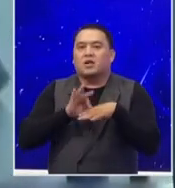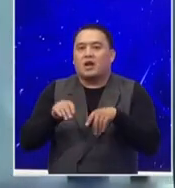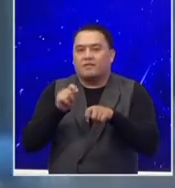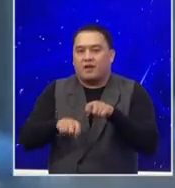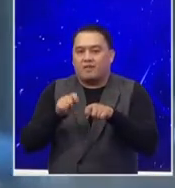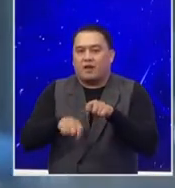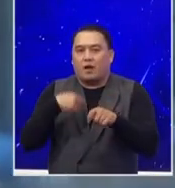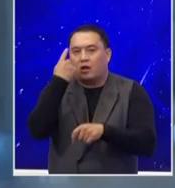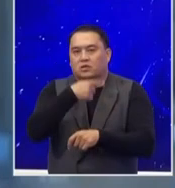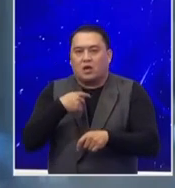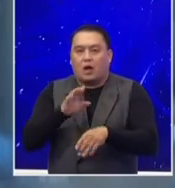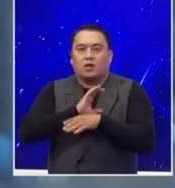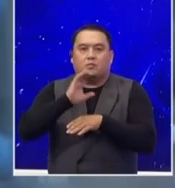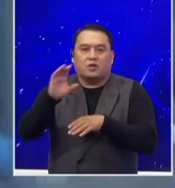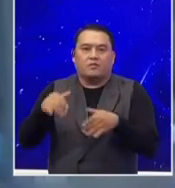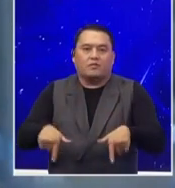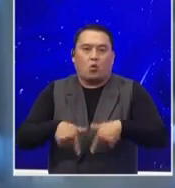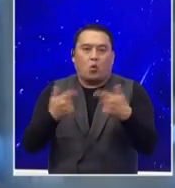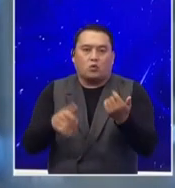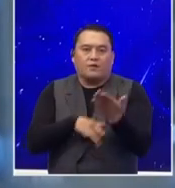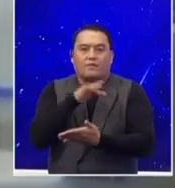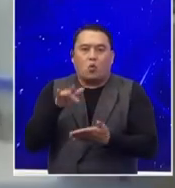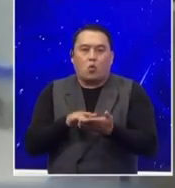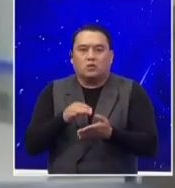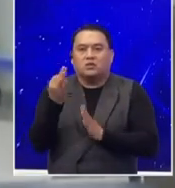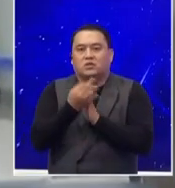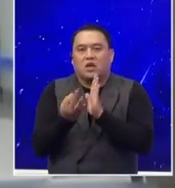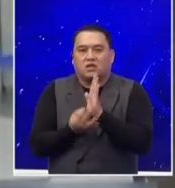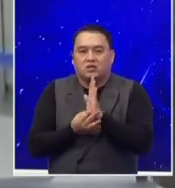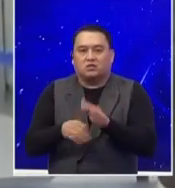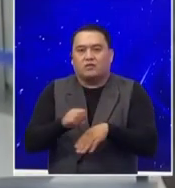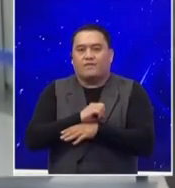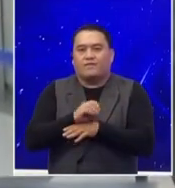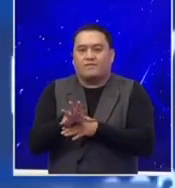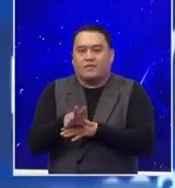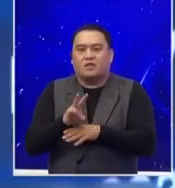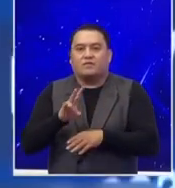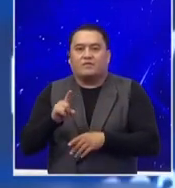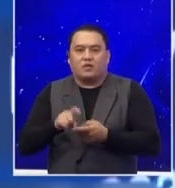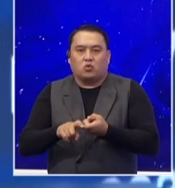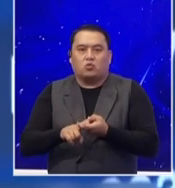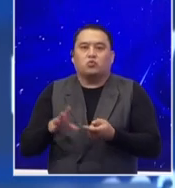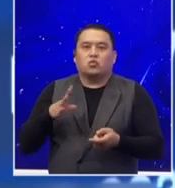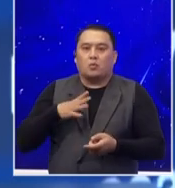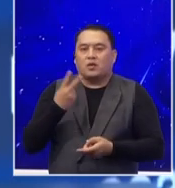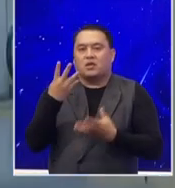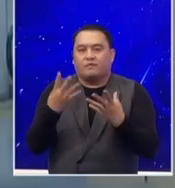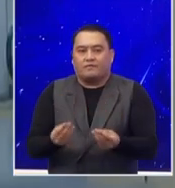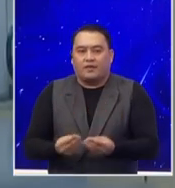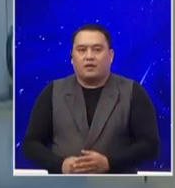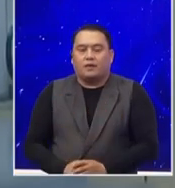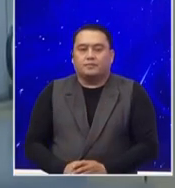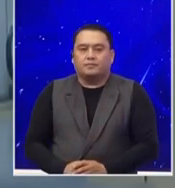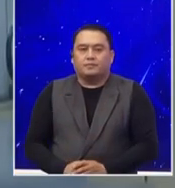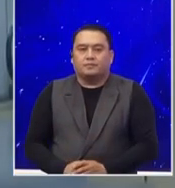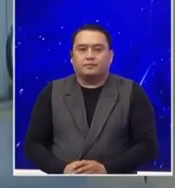через отдельный зал и отправили в гостиницы города для сдачи теста на коронавирусную инфекцию. Там они будут находиться